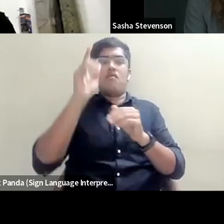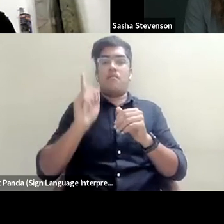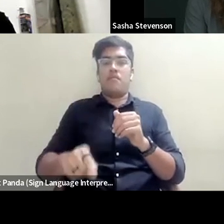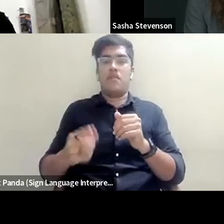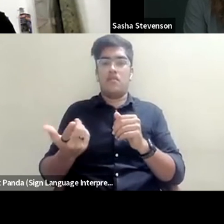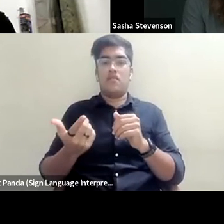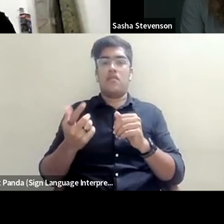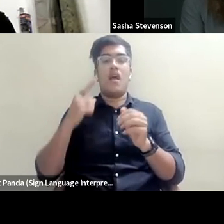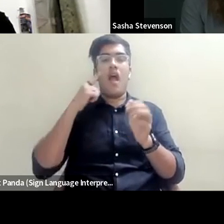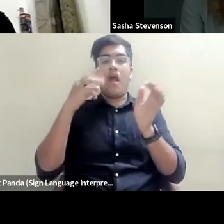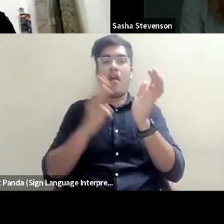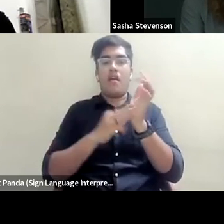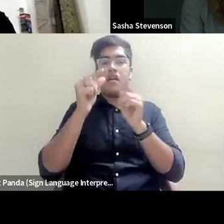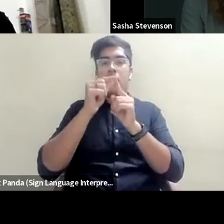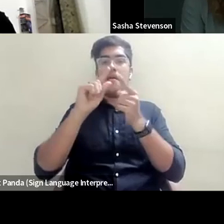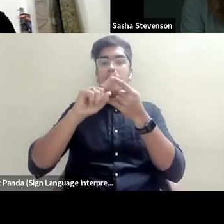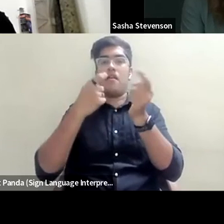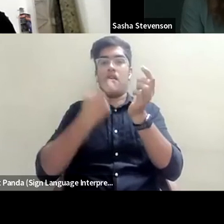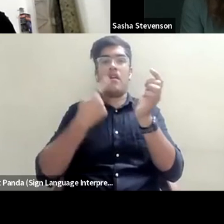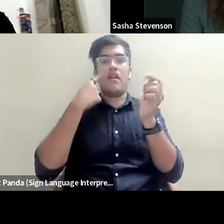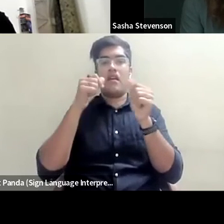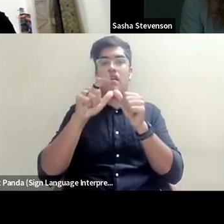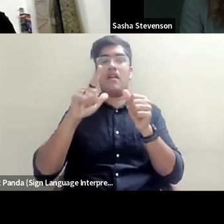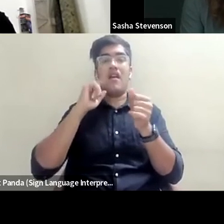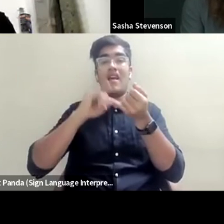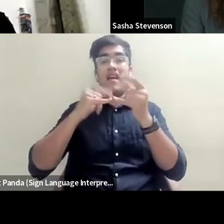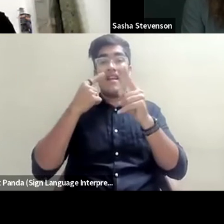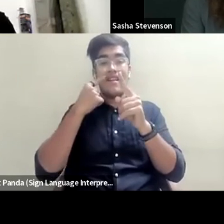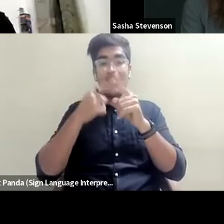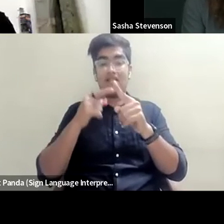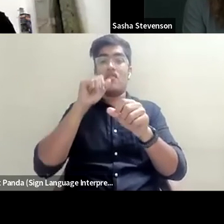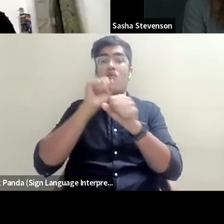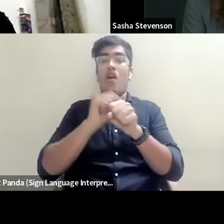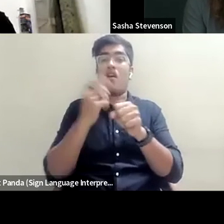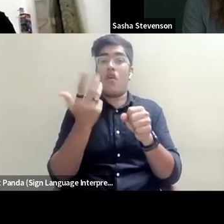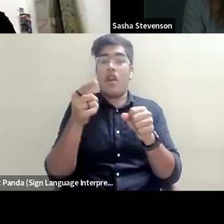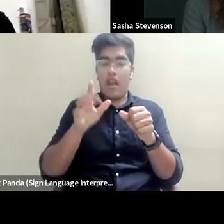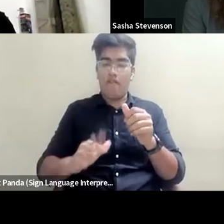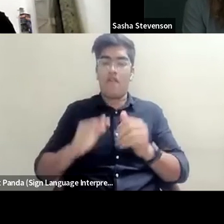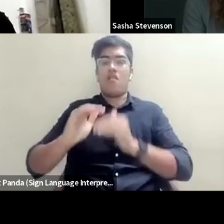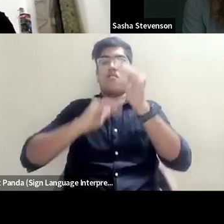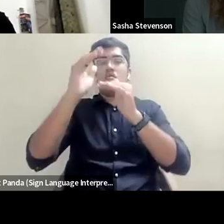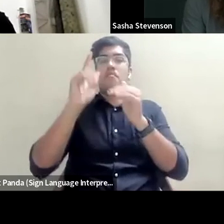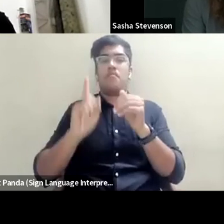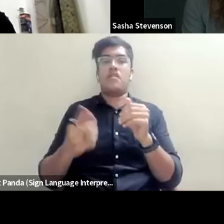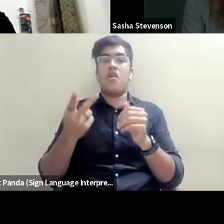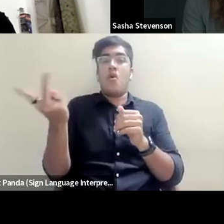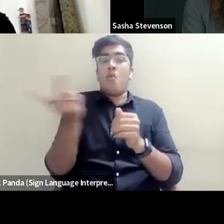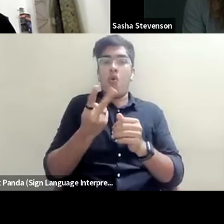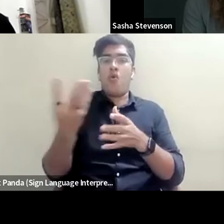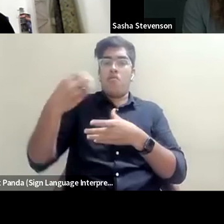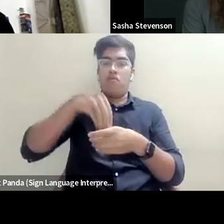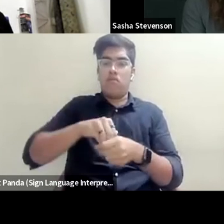का सवाल, इंपीरियलिस्ट जो ताकतें हैं उनका सवाल और जमीन का सवाल, इसको दोनों के साथ